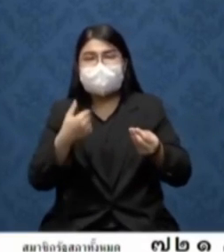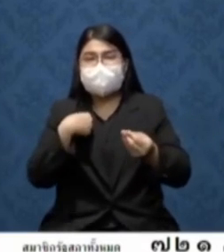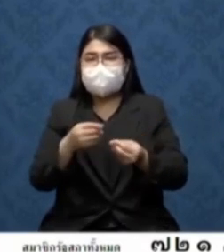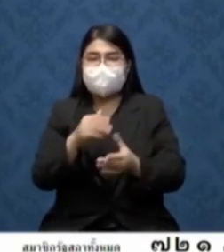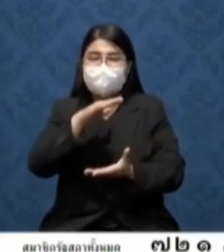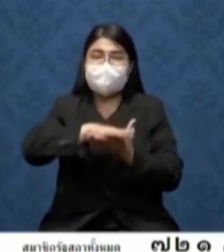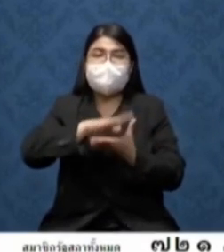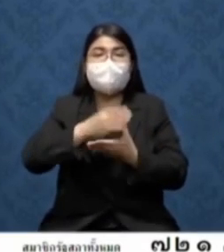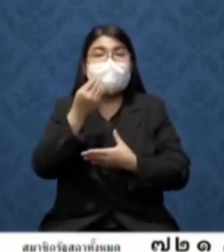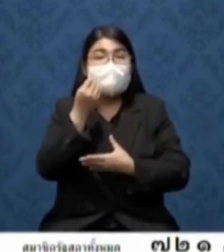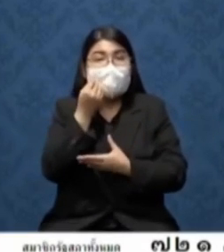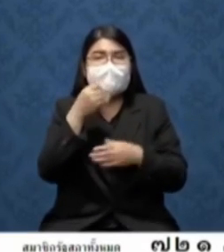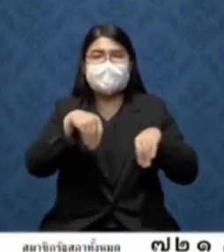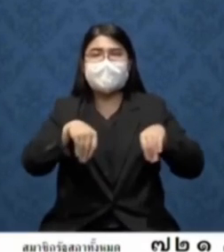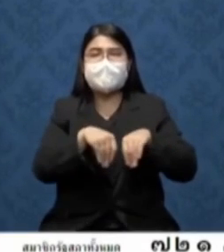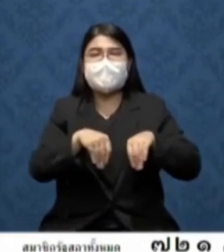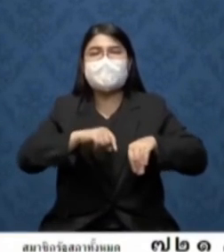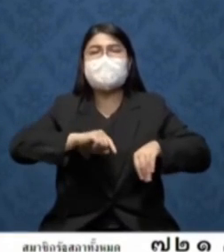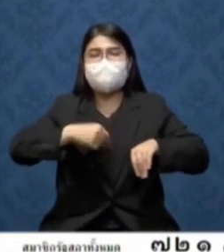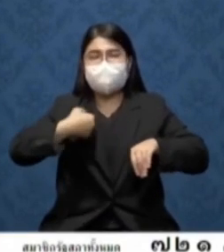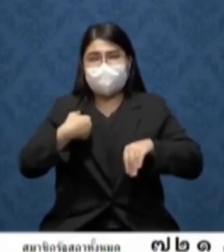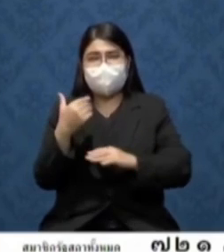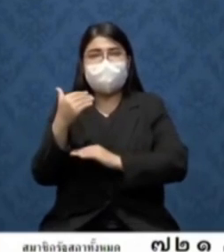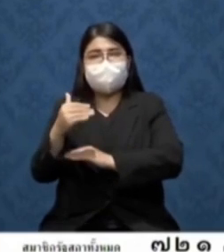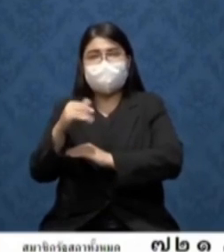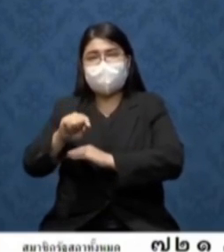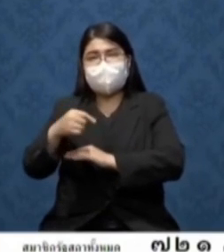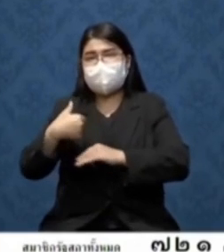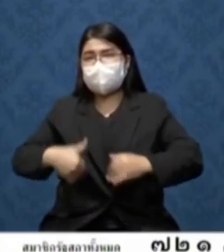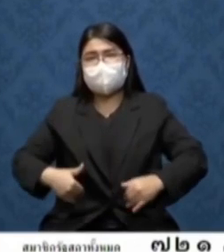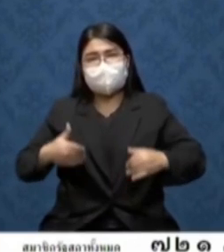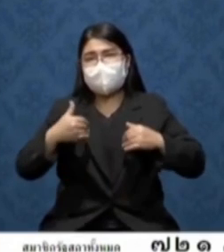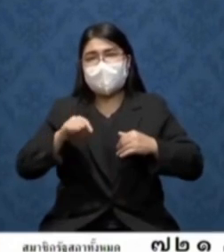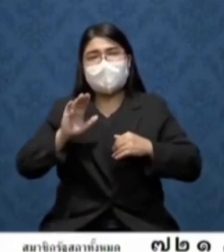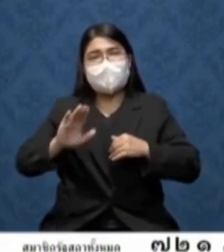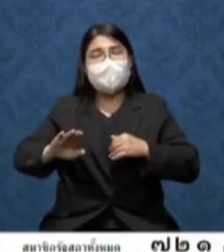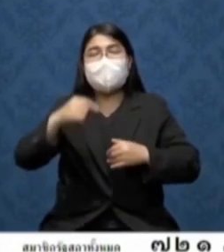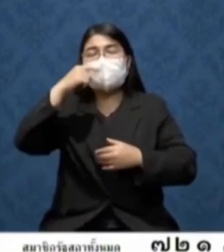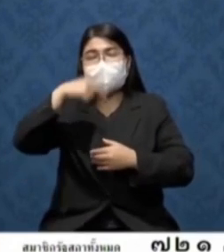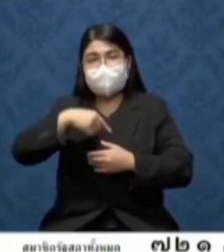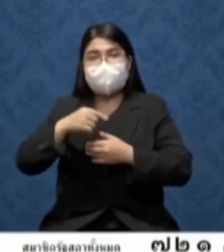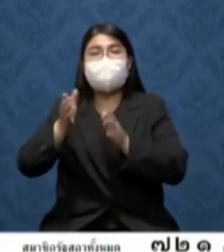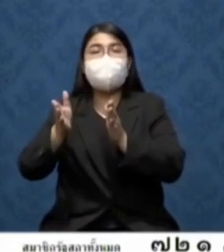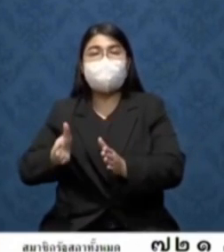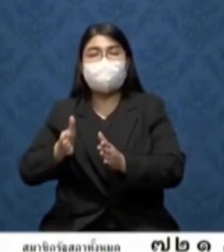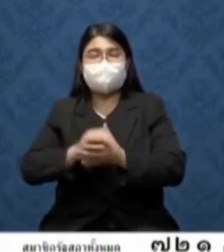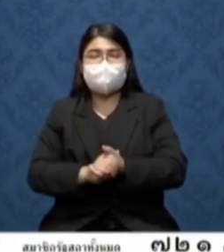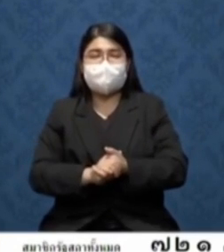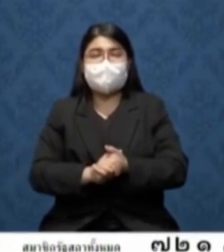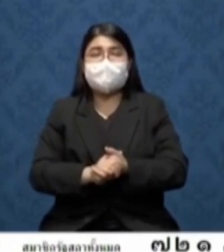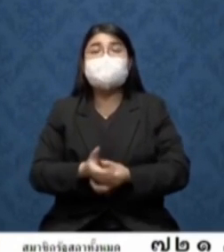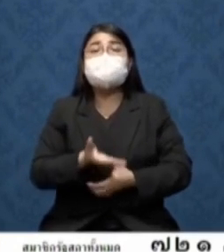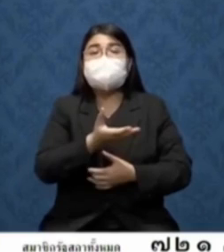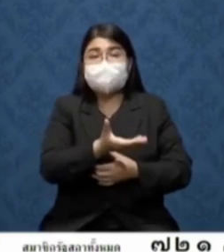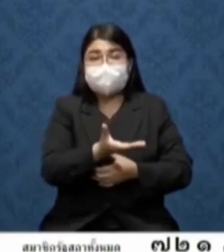านกับกลายเป็นตัวกำหนดชะตาชีวิตของคนไทยจำนวนไม่น้อยสถานที่ที่ท่านเกิด